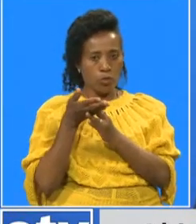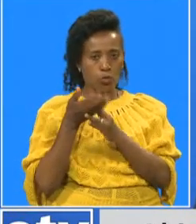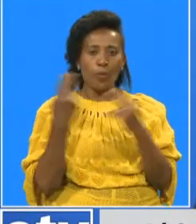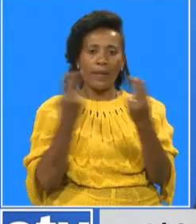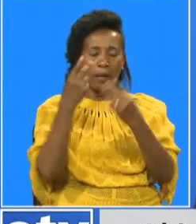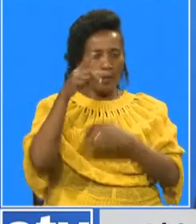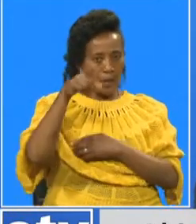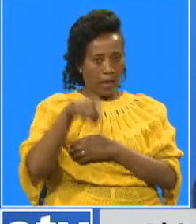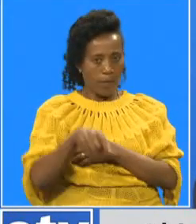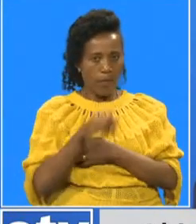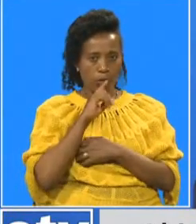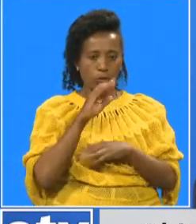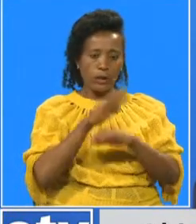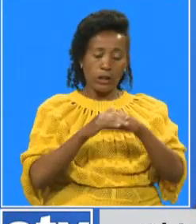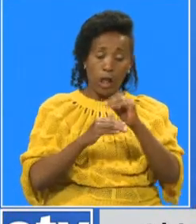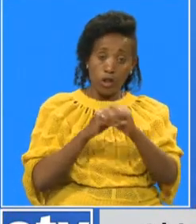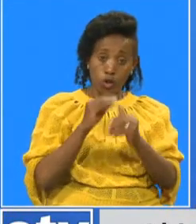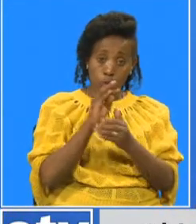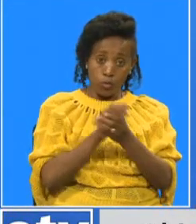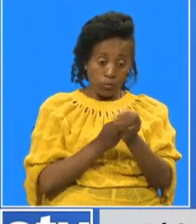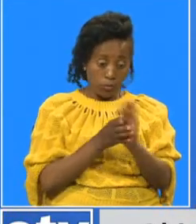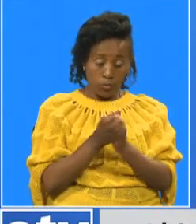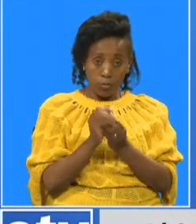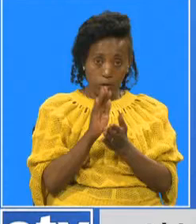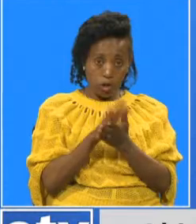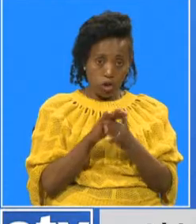መጠቀም እንዳለባቸውና እጃቸውን